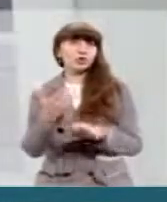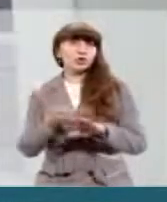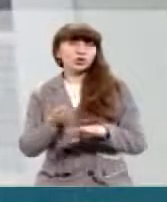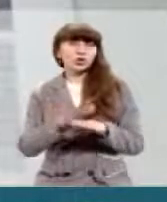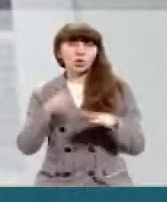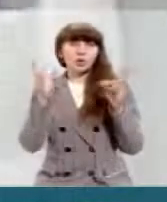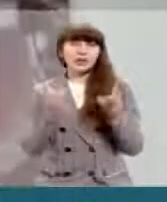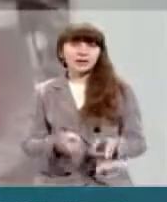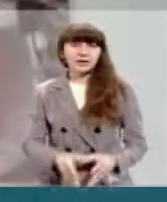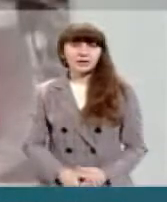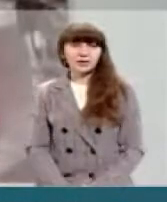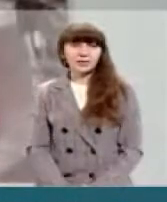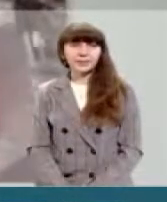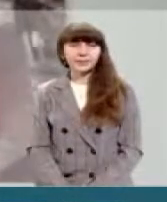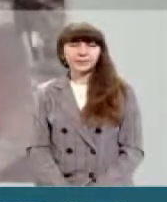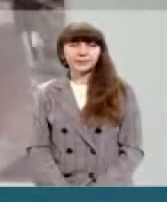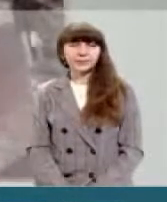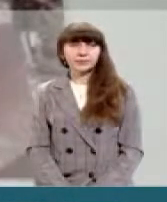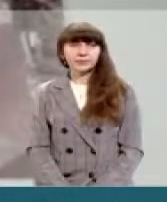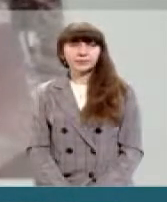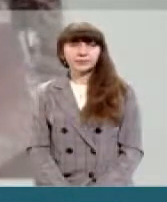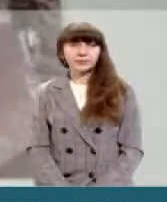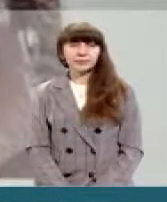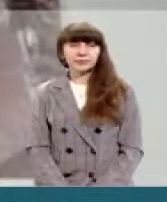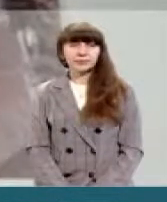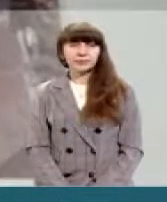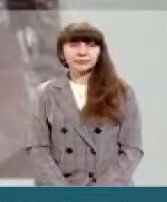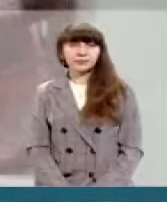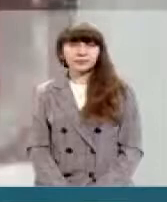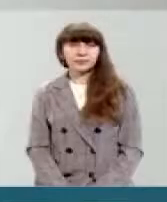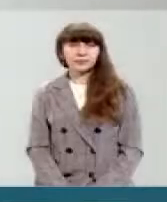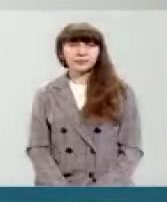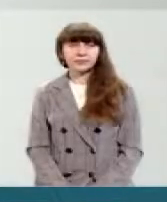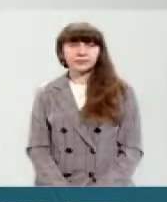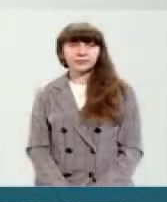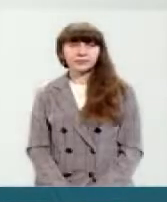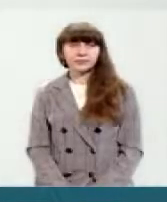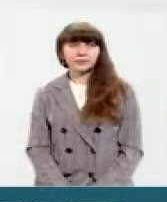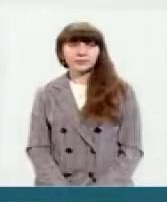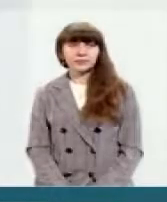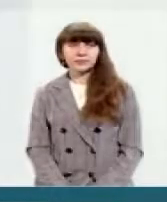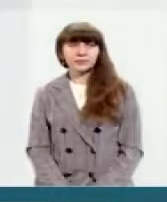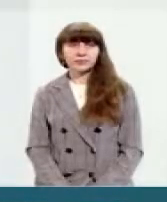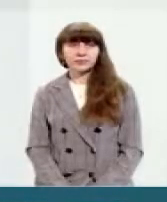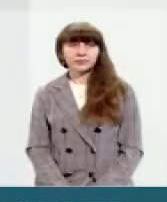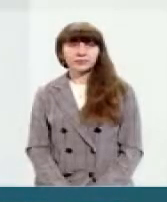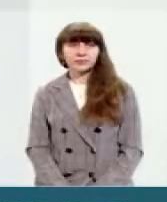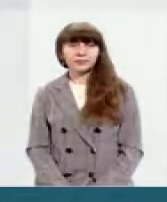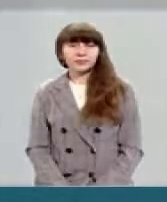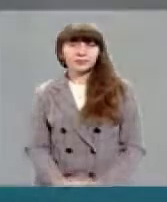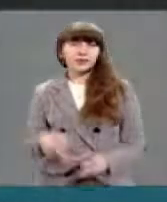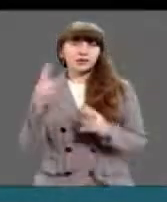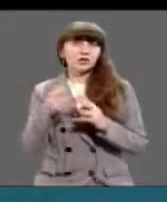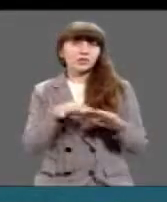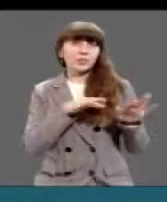ұланда еске алу және ерлік күні болып саналады. Салтанатты іс-шара тәжік-ауған шекарасындағы ұрыста қаза тапқан 17 жауынгерге